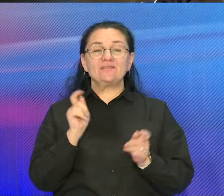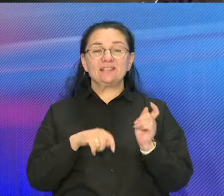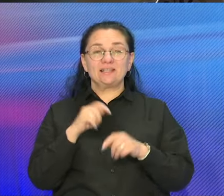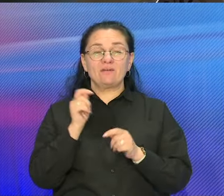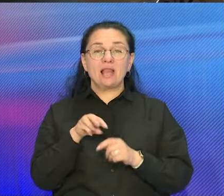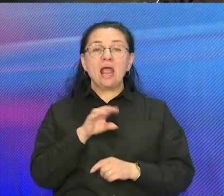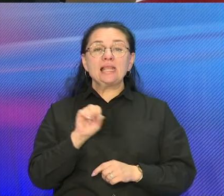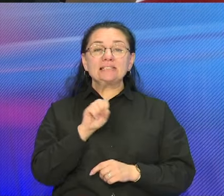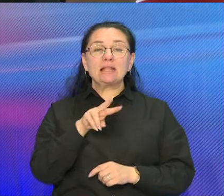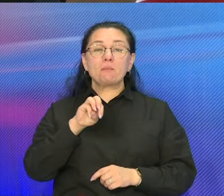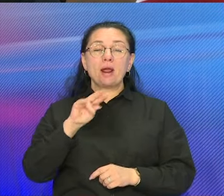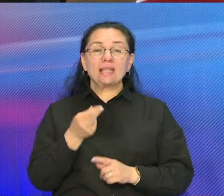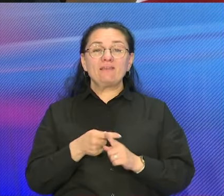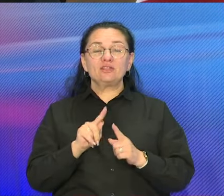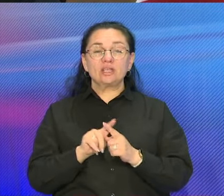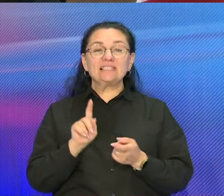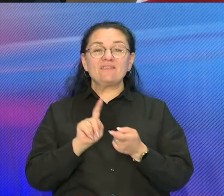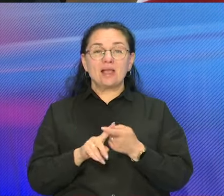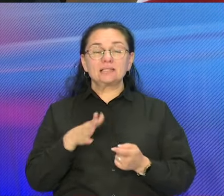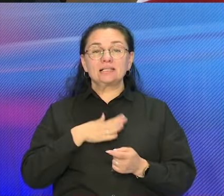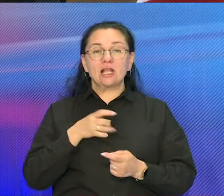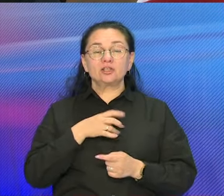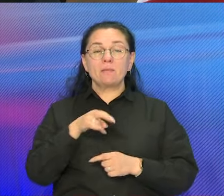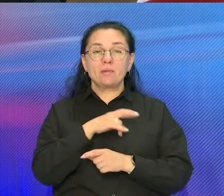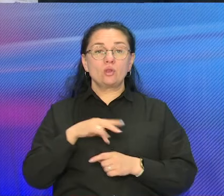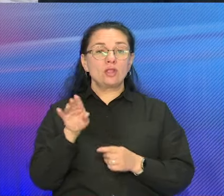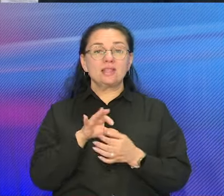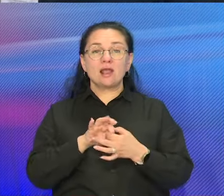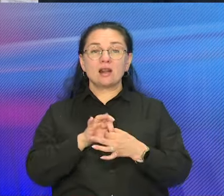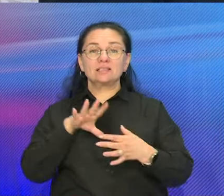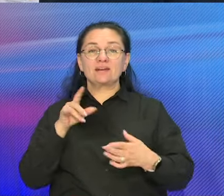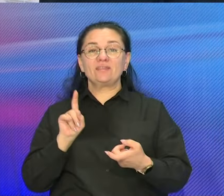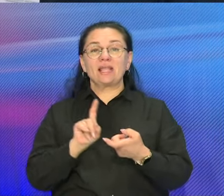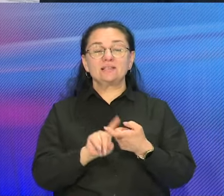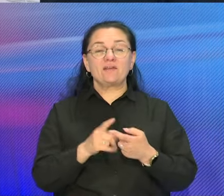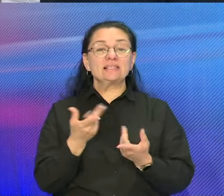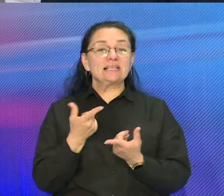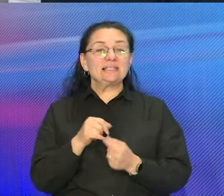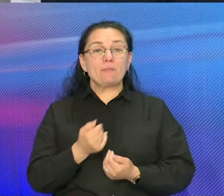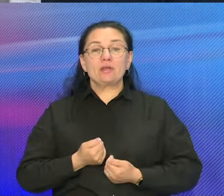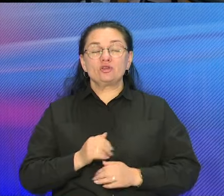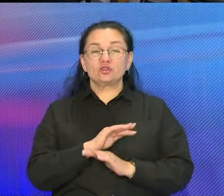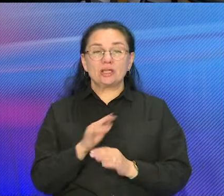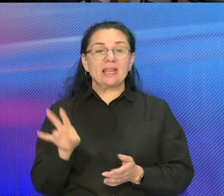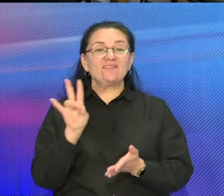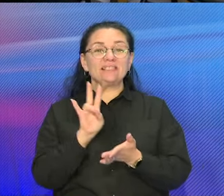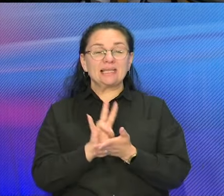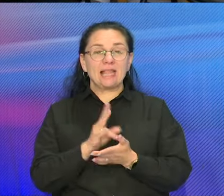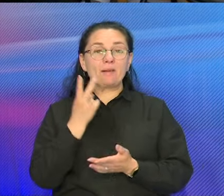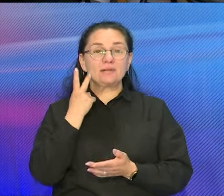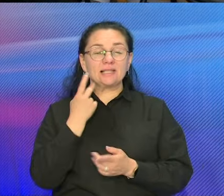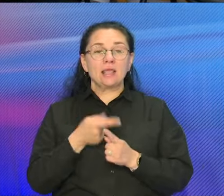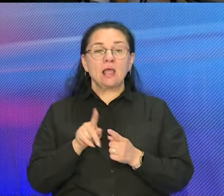БЕЛАРУСЫ З ИНШИХ ДЕРЖАУ ЗВЯЗАНЫ З НАШЕЙ КРАИНЫЙ НЕПАРЫВНОЙ СУВЯЗЮ ДЕ ПЯНЫНИ ЖИЛІ УСЮДЫ І ЗАУСЮДЫ ДЕМОНСТРУЮЮТЬ